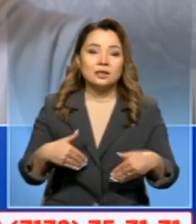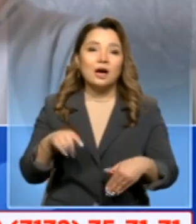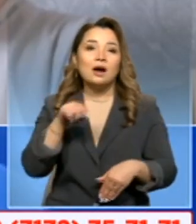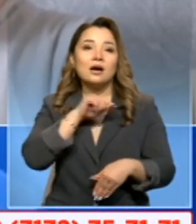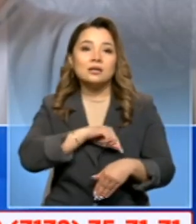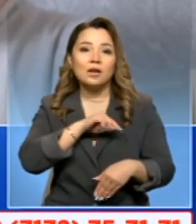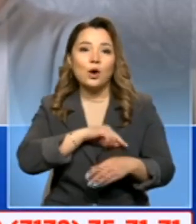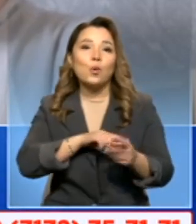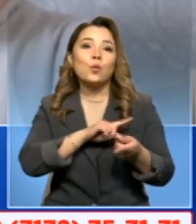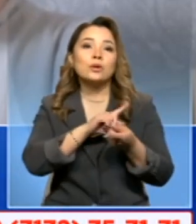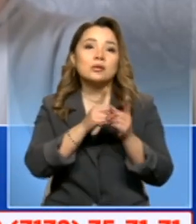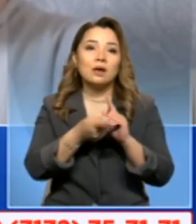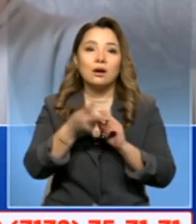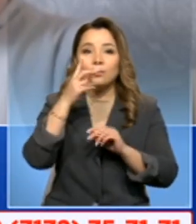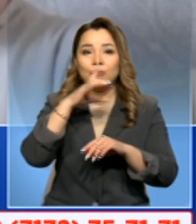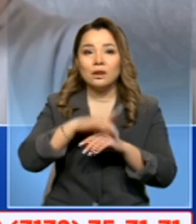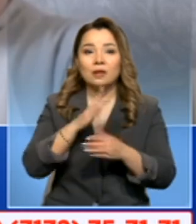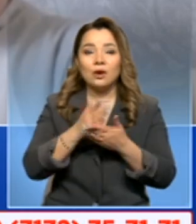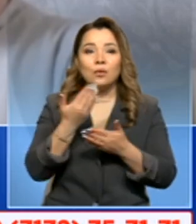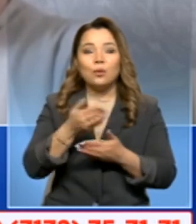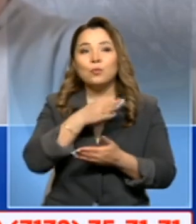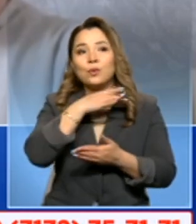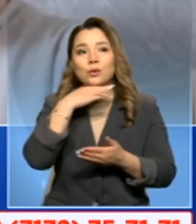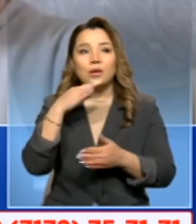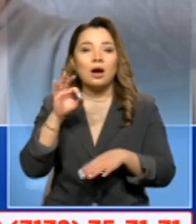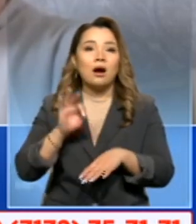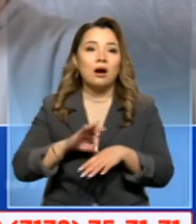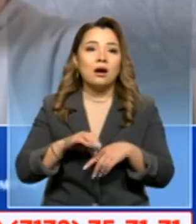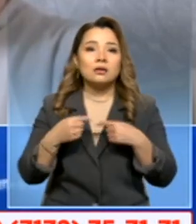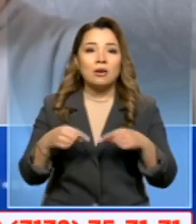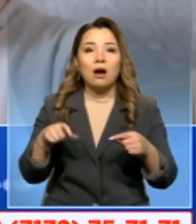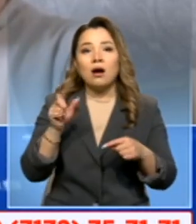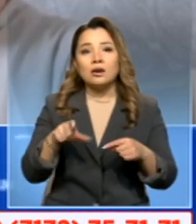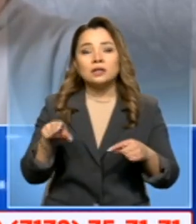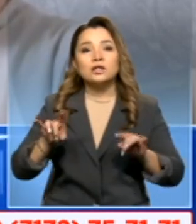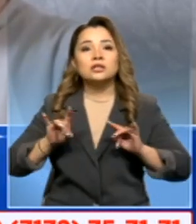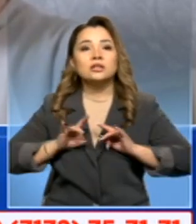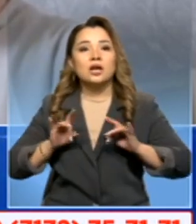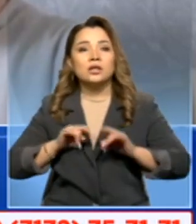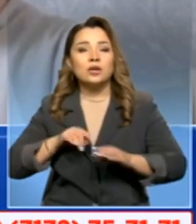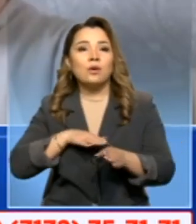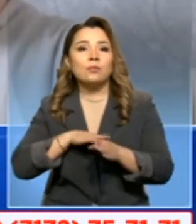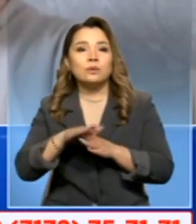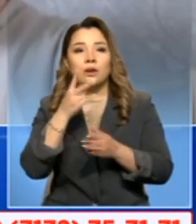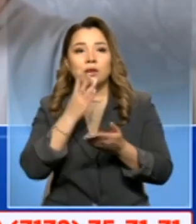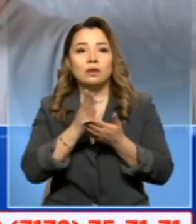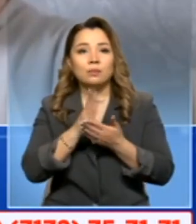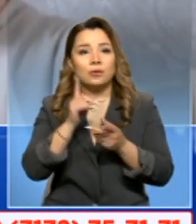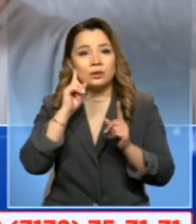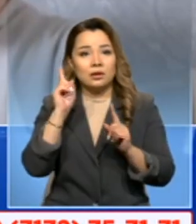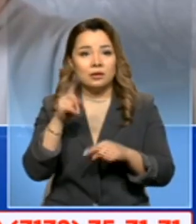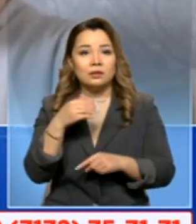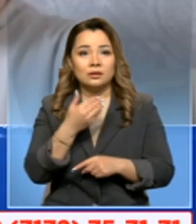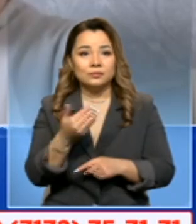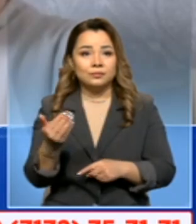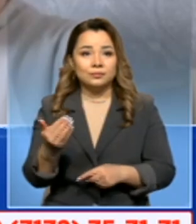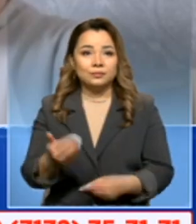мінез құлқындағы өзгерістерді байқады ма? Өйткені көп деген аурулар адамның жүйкесін тоздыратын анық қой.